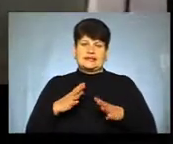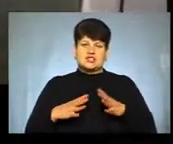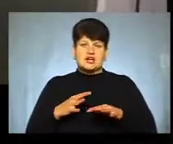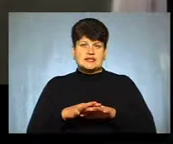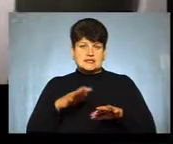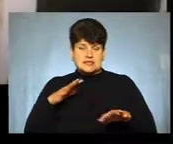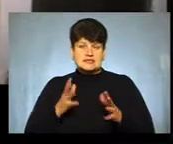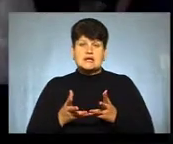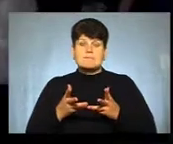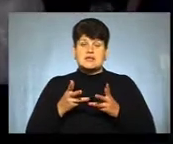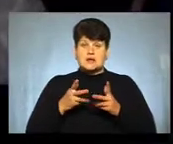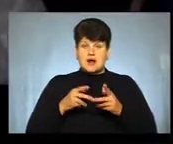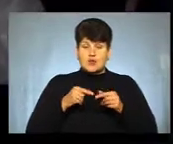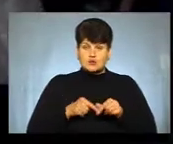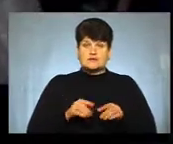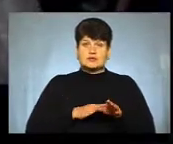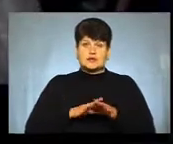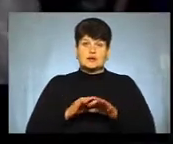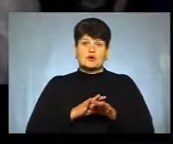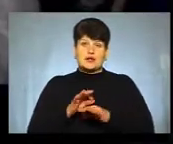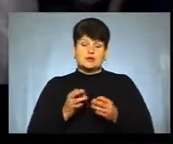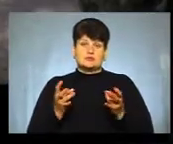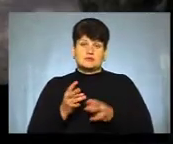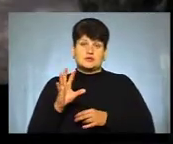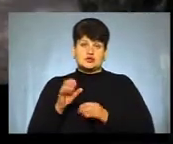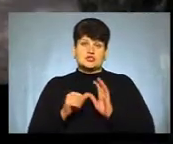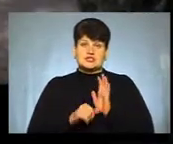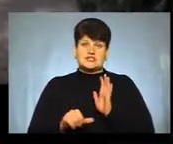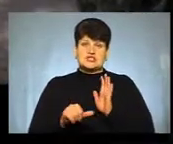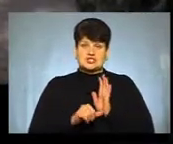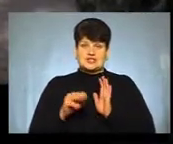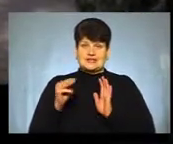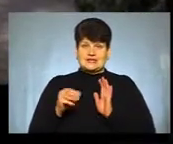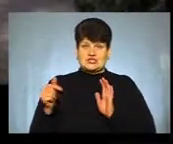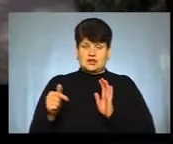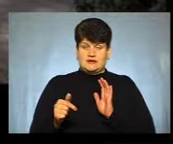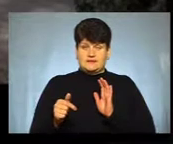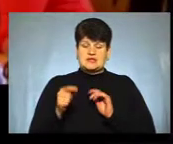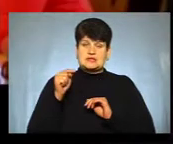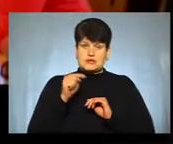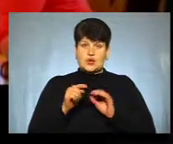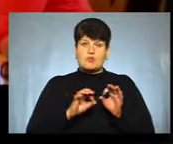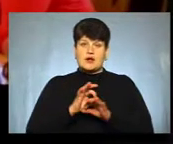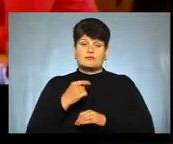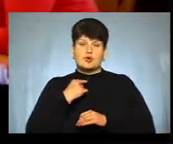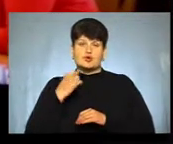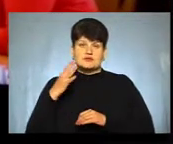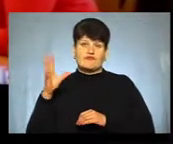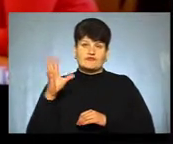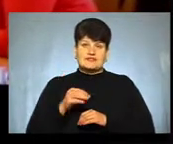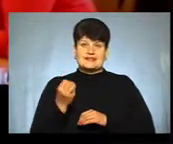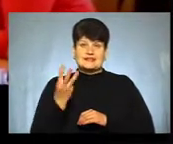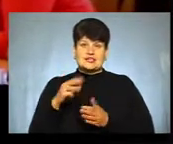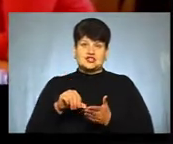підрахунками Назара Сарабуна, на реалізацію проекту потрібно 566 тисяч гривень. За його проект проголосували усі 13